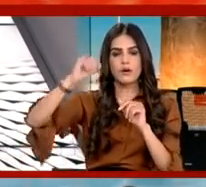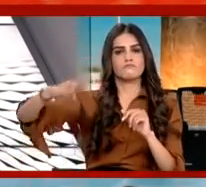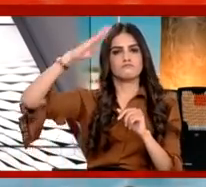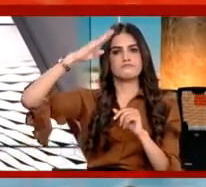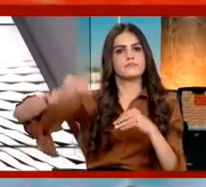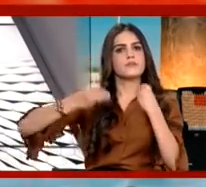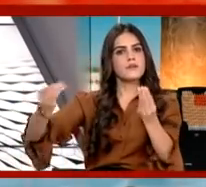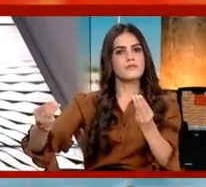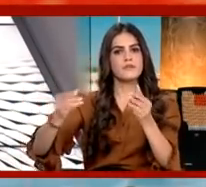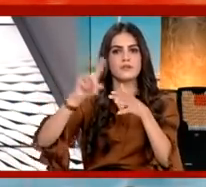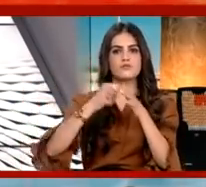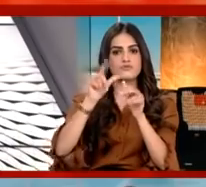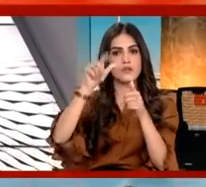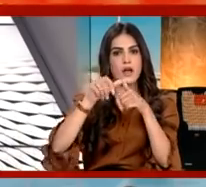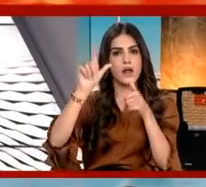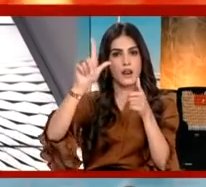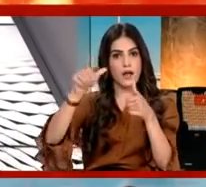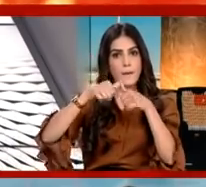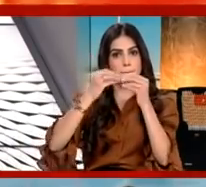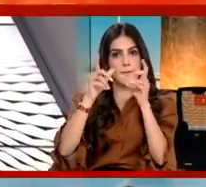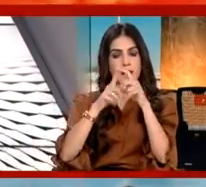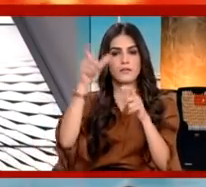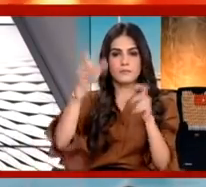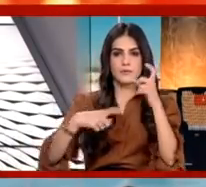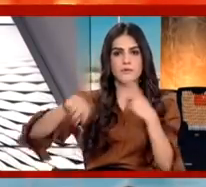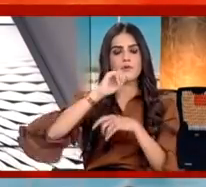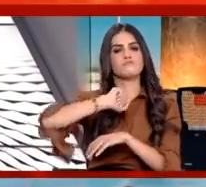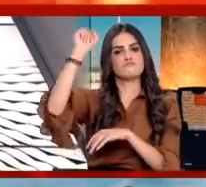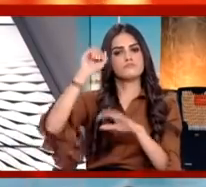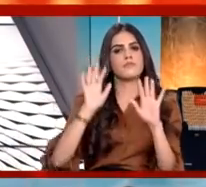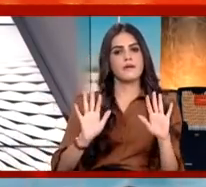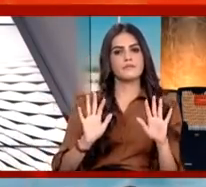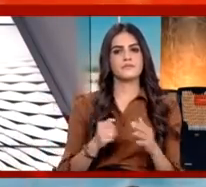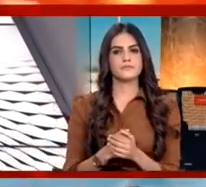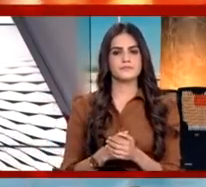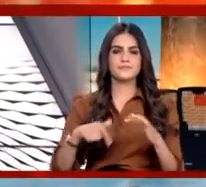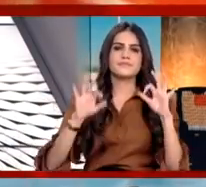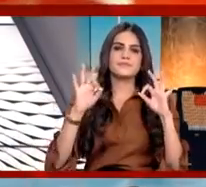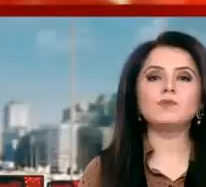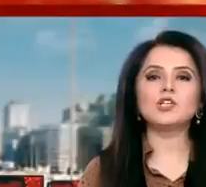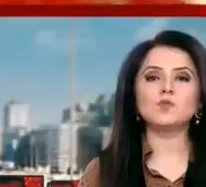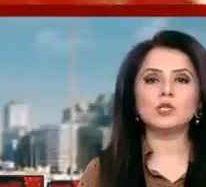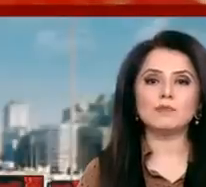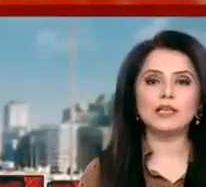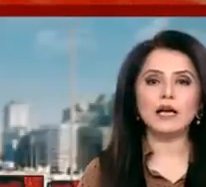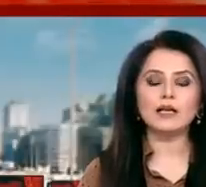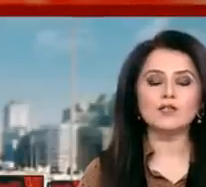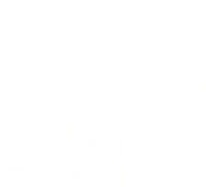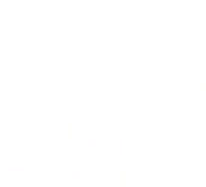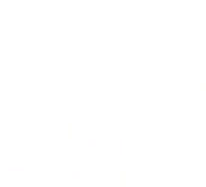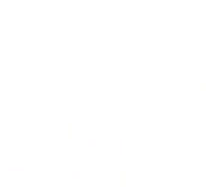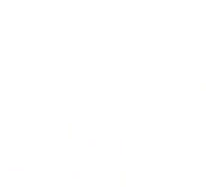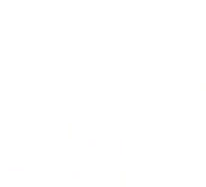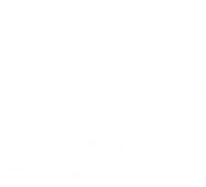किया है। जलालाबाद के बाद कंधार में भी तालिबान के खिलाफ प्रदर्शन हो रहा है। तो फिलहाल इस विशेष बुलेटिन में इतना ही।